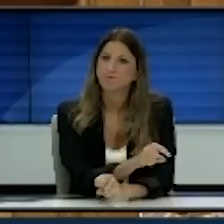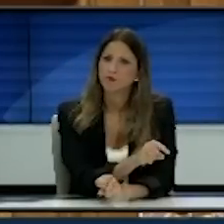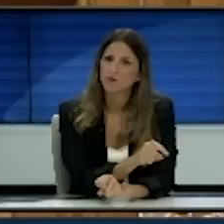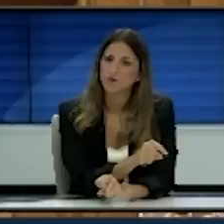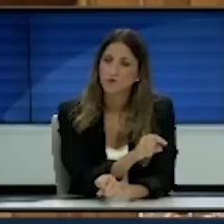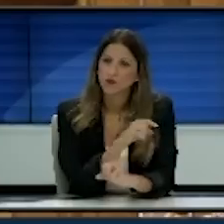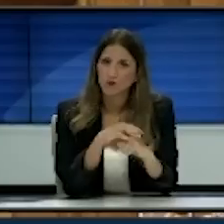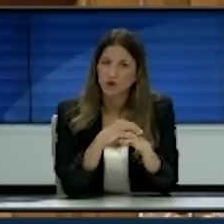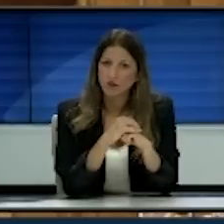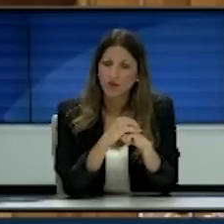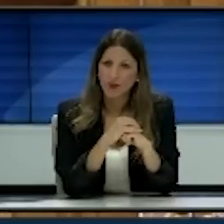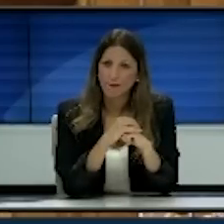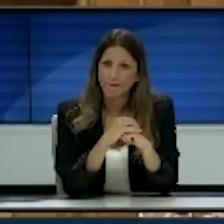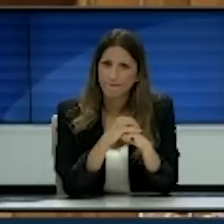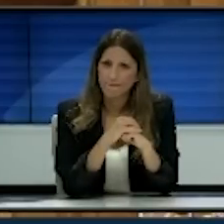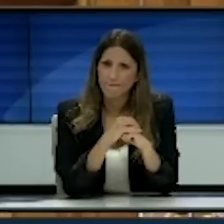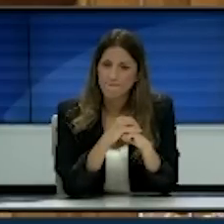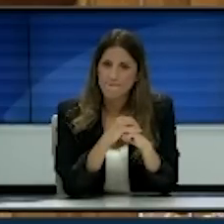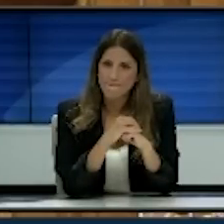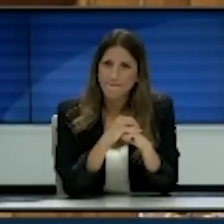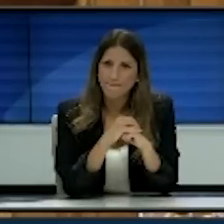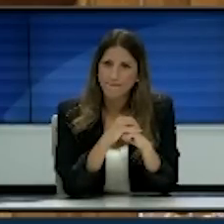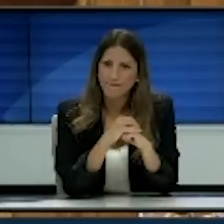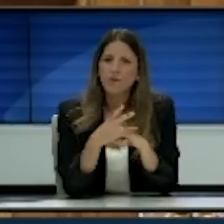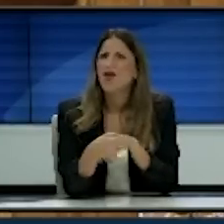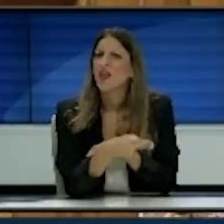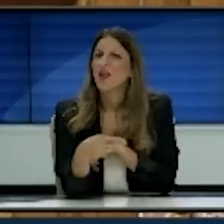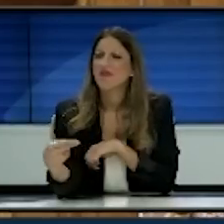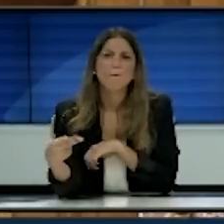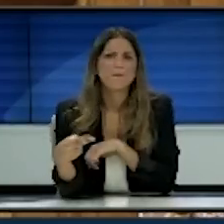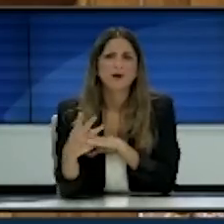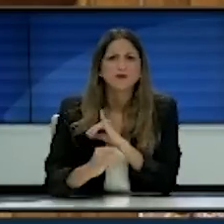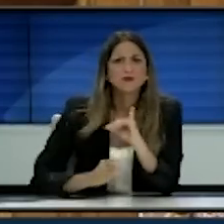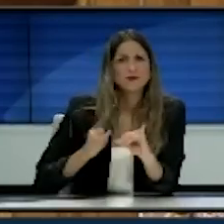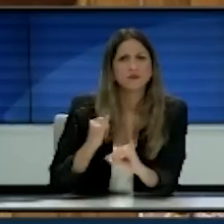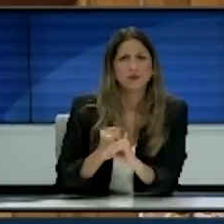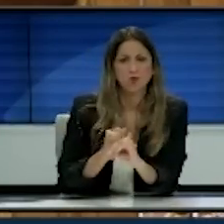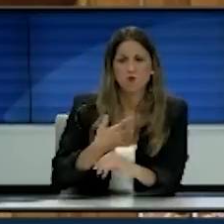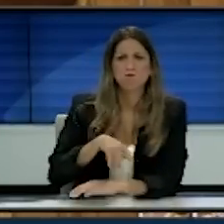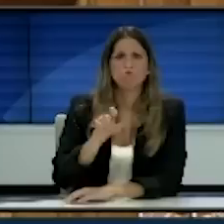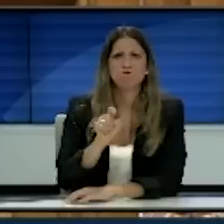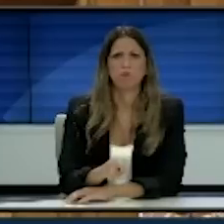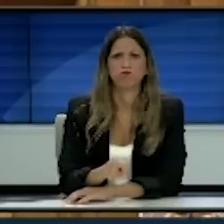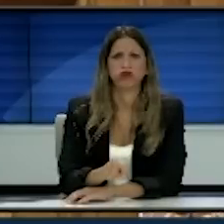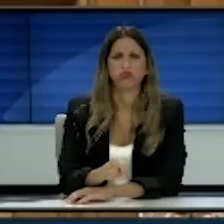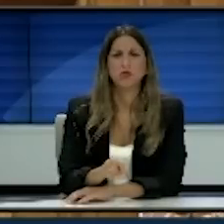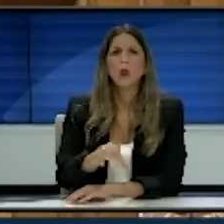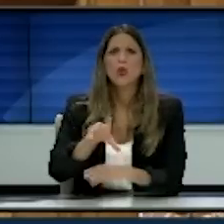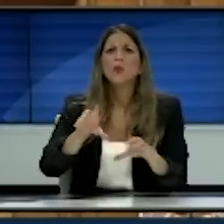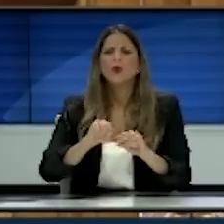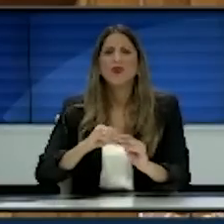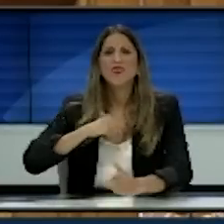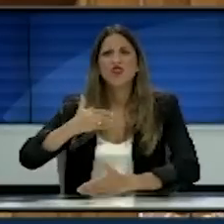έχετε εγκαινιάσει την ηλεκτρονική έκδοση με το πάτημα ενός κουμπιού. Και το πάτημα ήταν για να